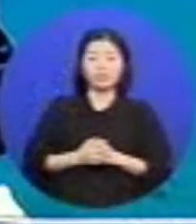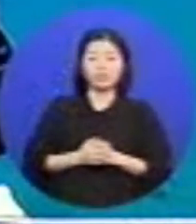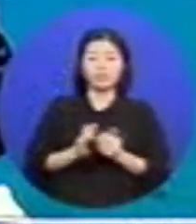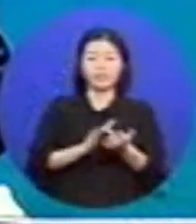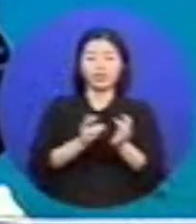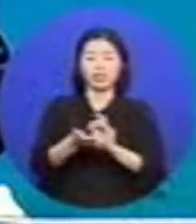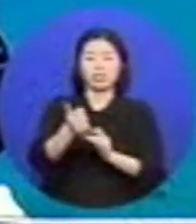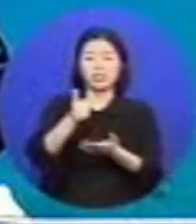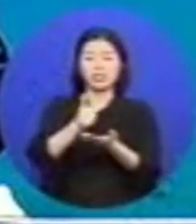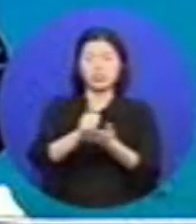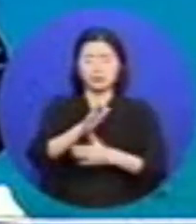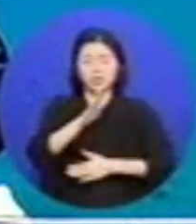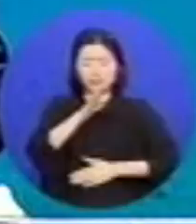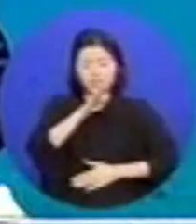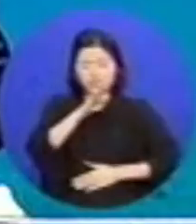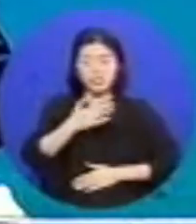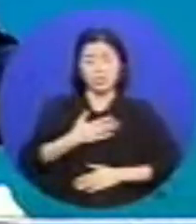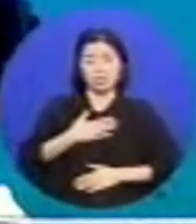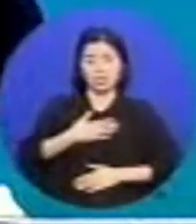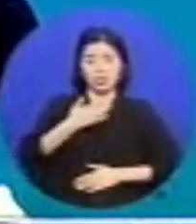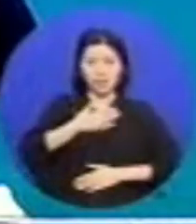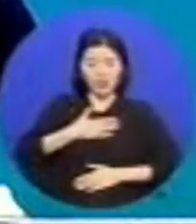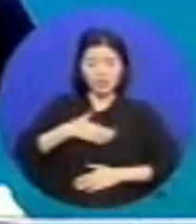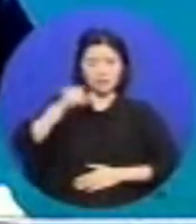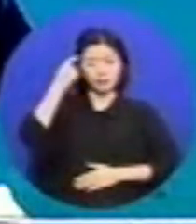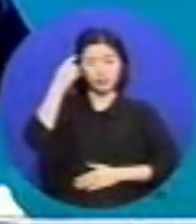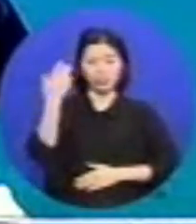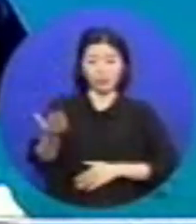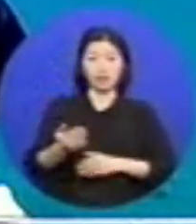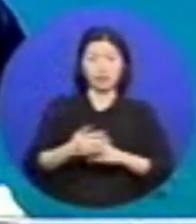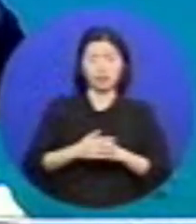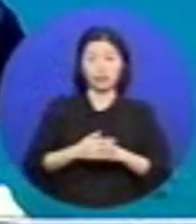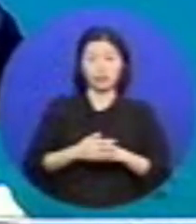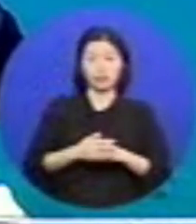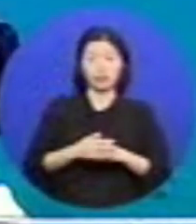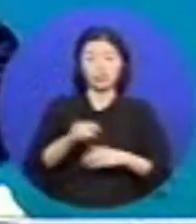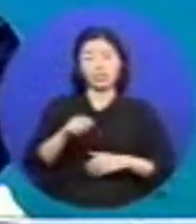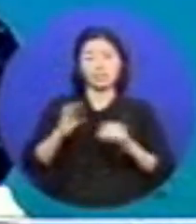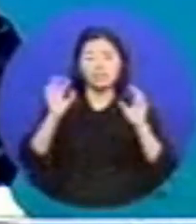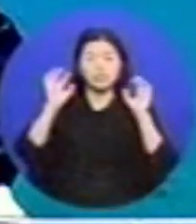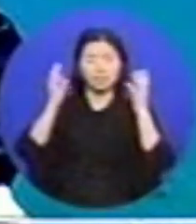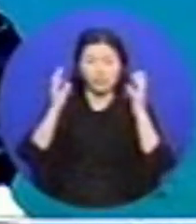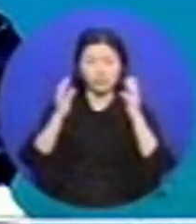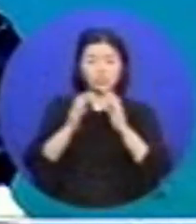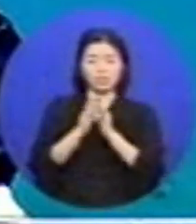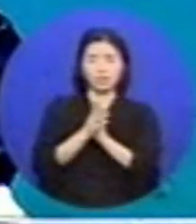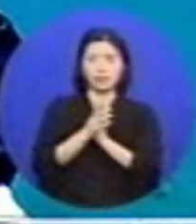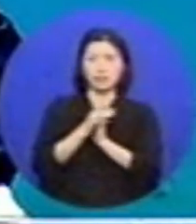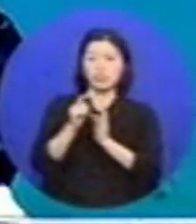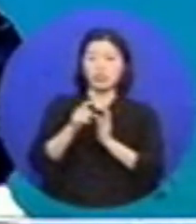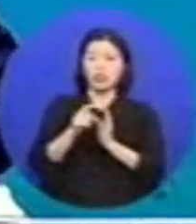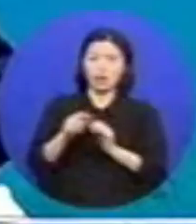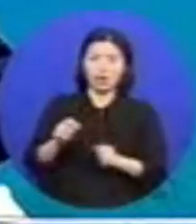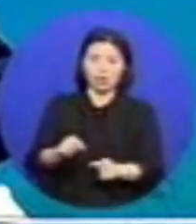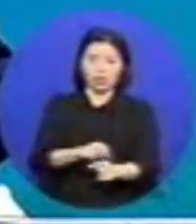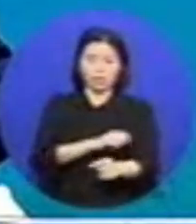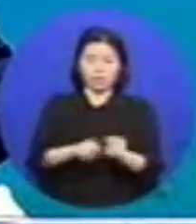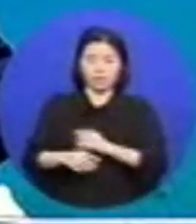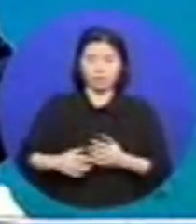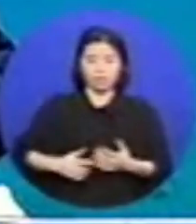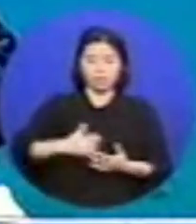예수님 진짜 나를 아세요. 이 아이에게는 이건 전율할 만한 일이에요.